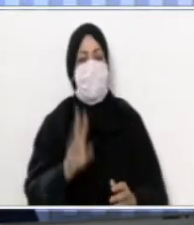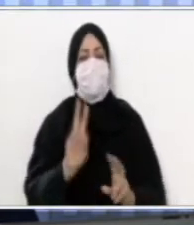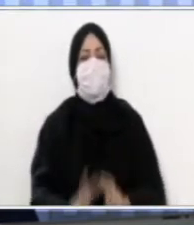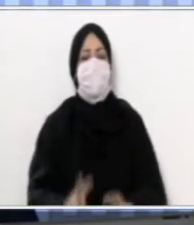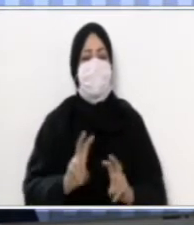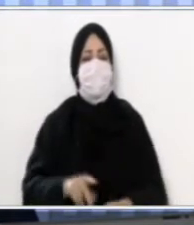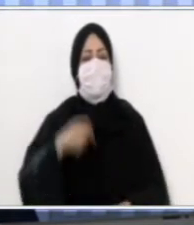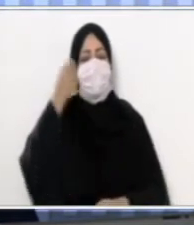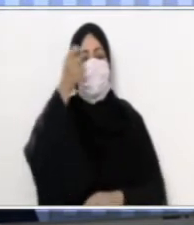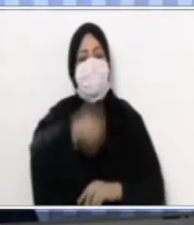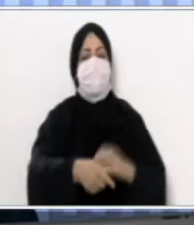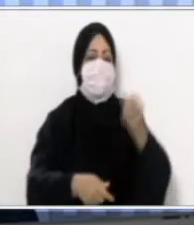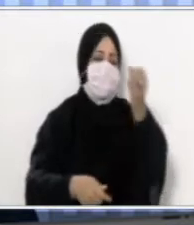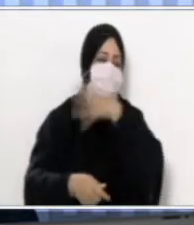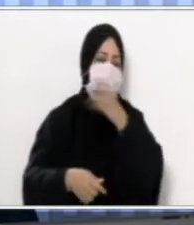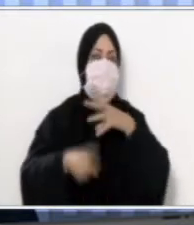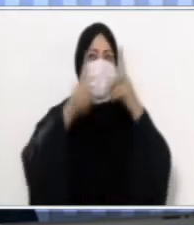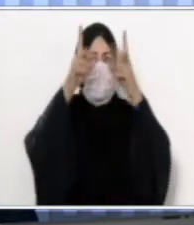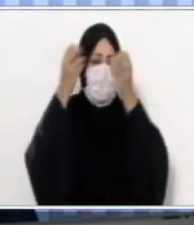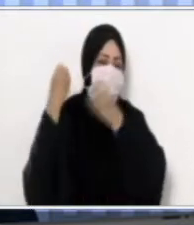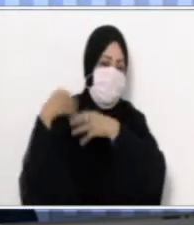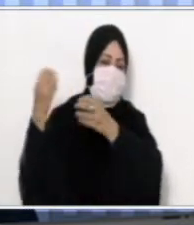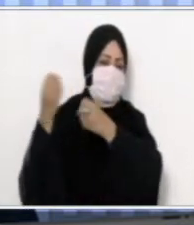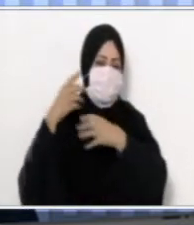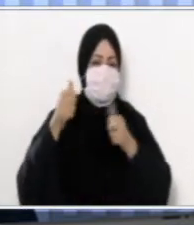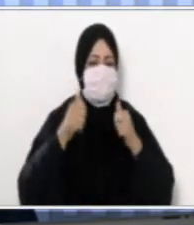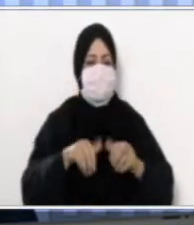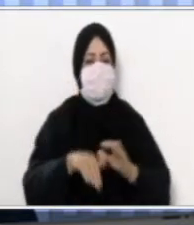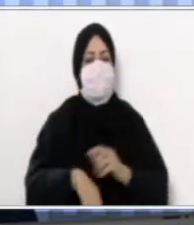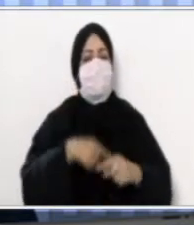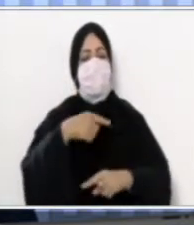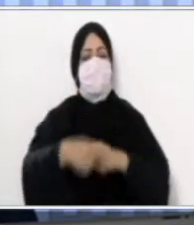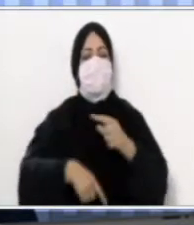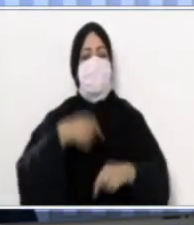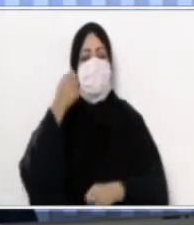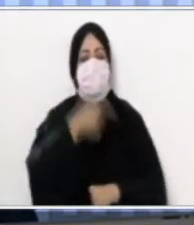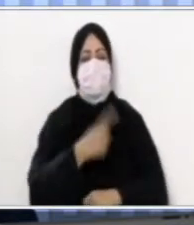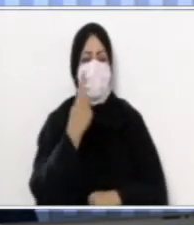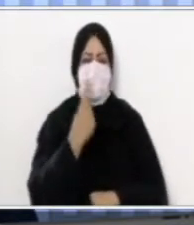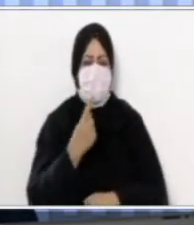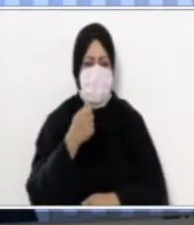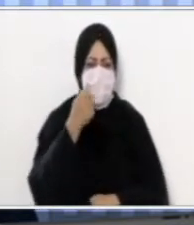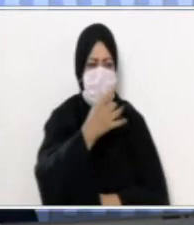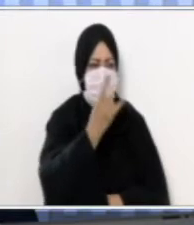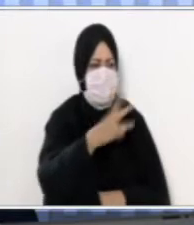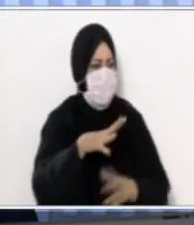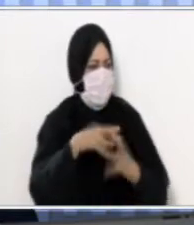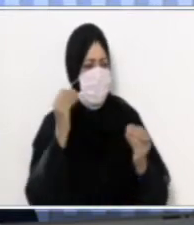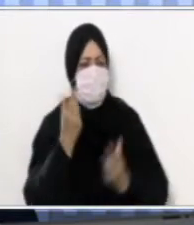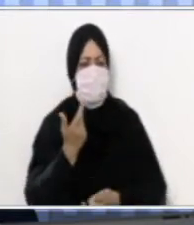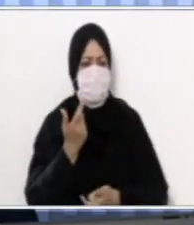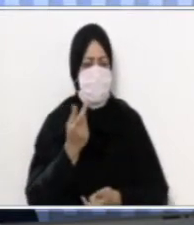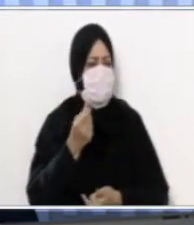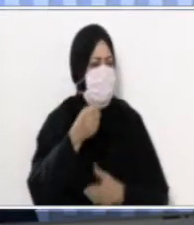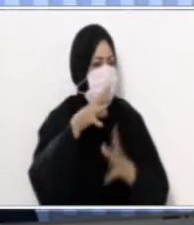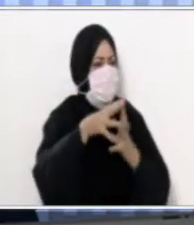لا ينقطع مش مرة واحدة وخلاص، وهي من الصدقات الجارية. لكن الأمر ليس مقتصرا على هذه